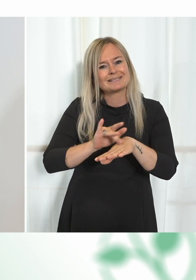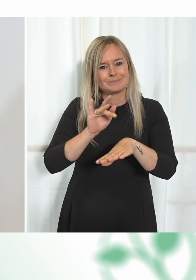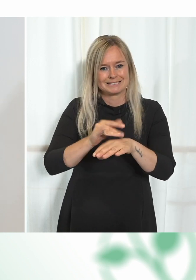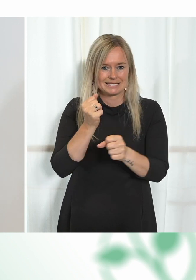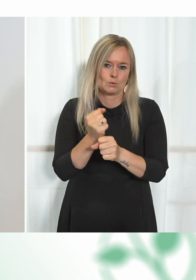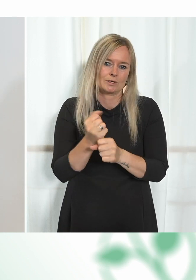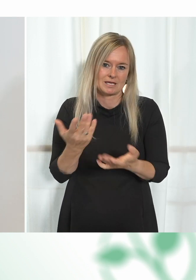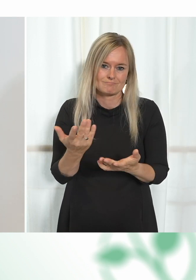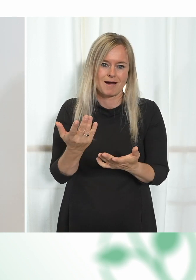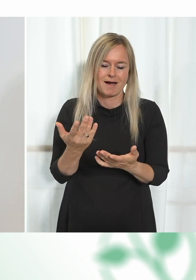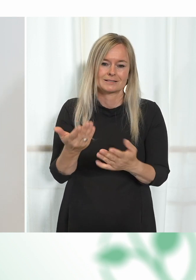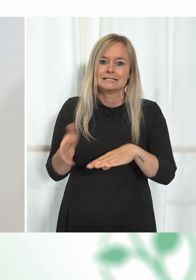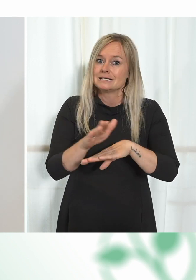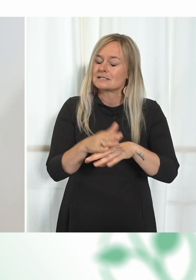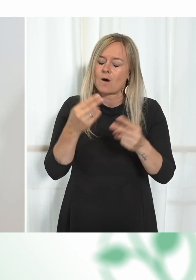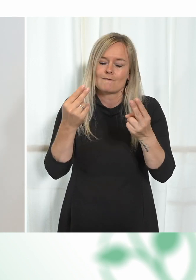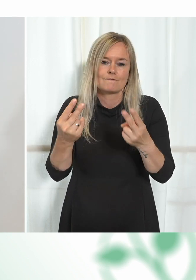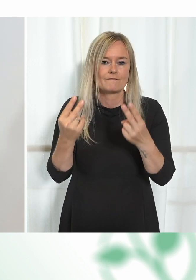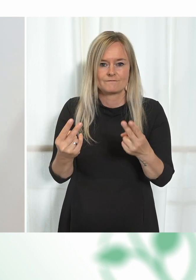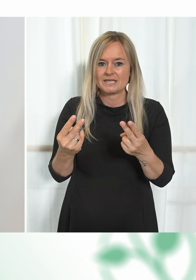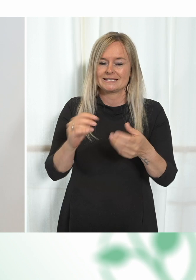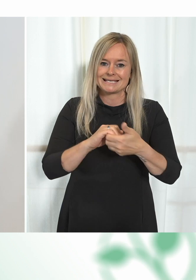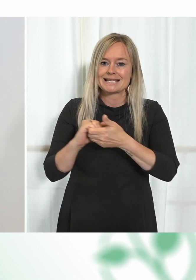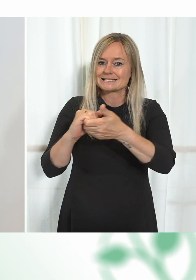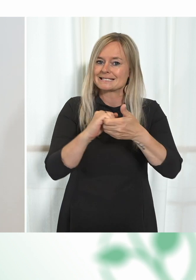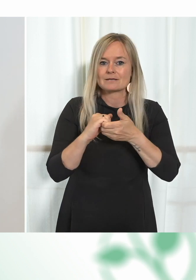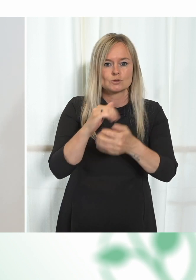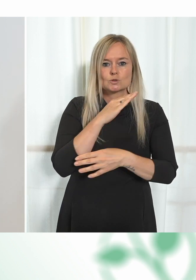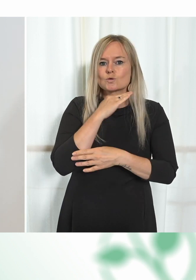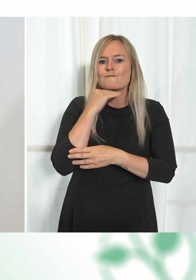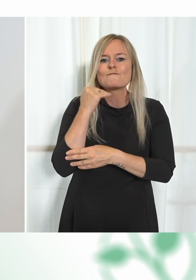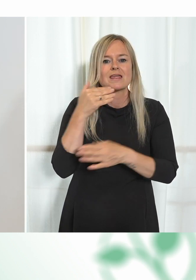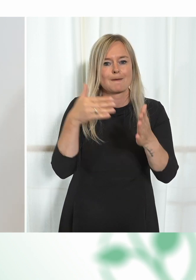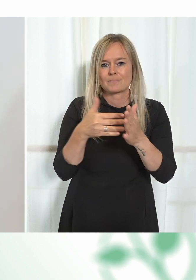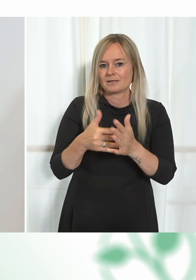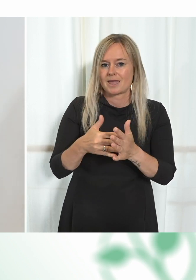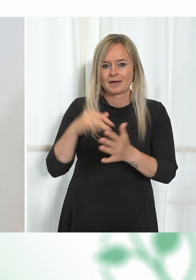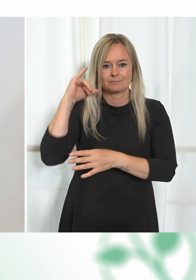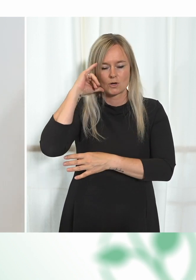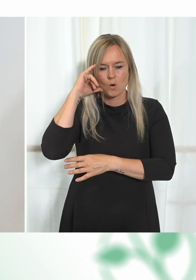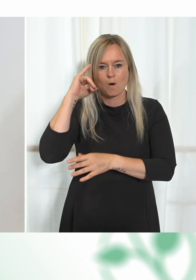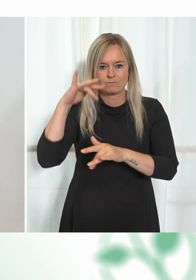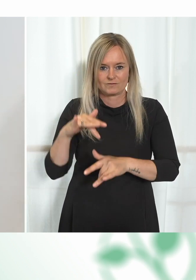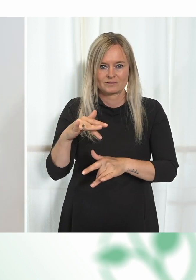ganz was Wichtiges. Es gibt meiner Meinung nach in der Gesellschaft noch viel zu viele Barrieren im Kopf. Die muss